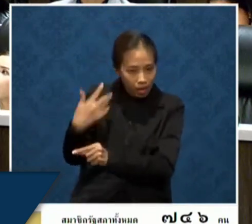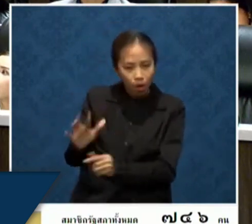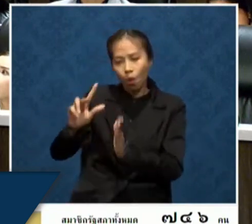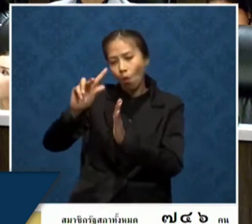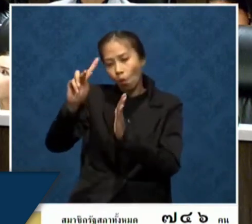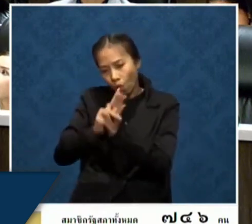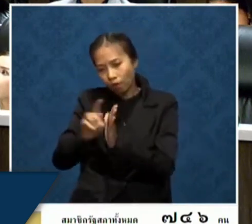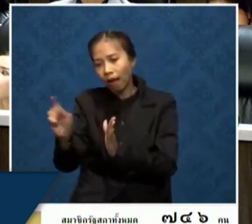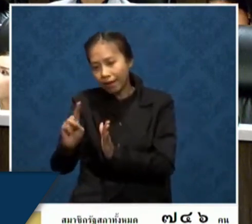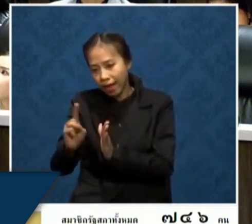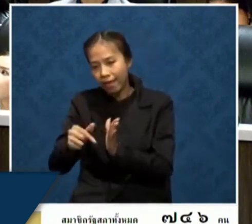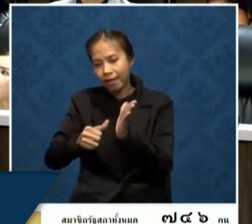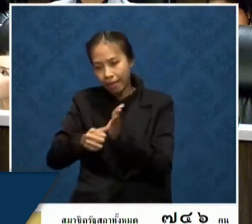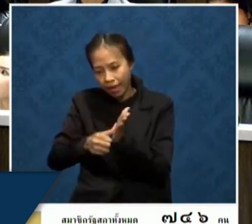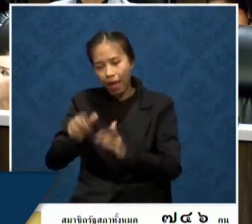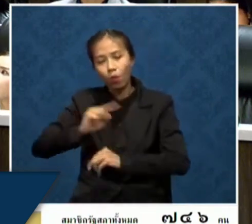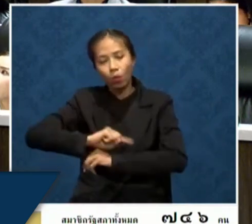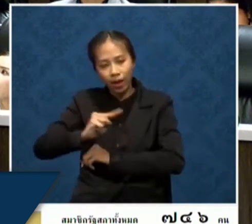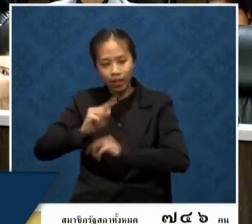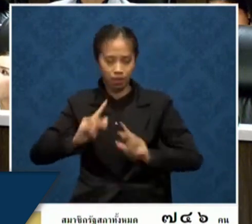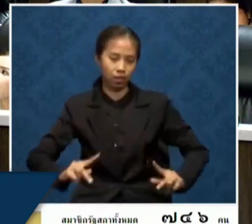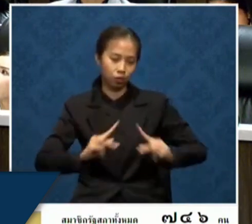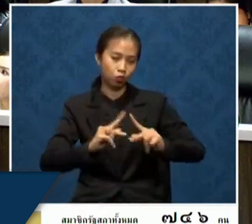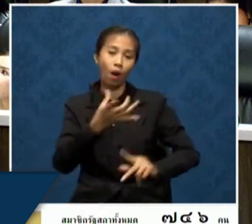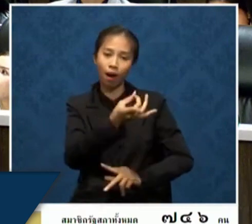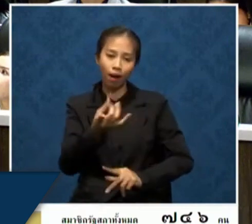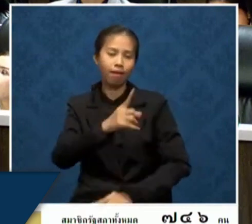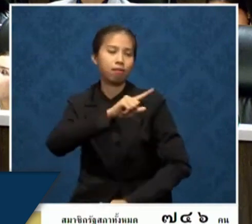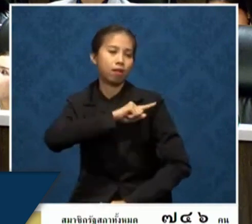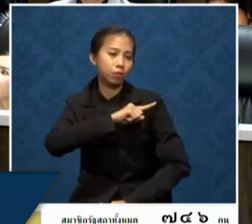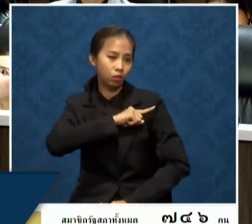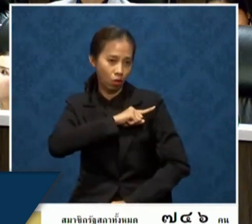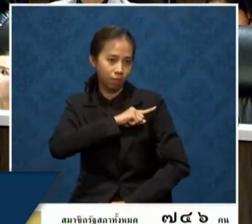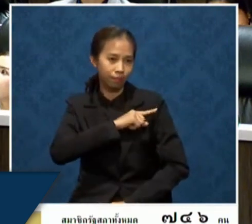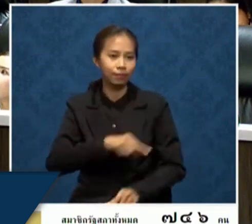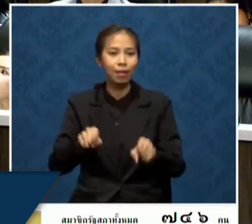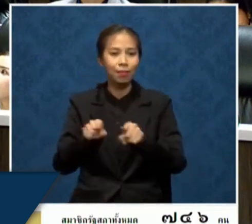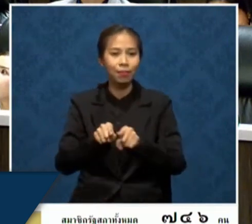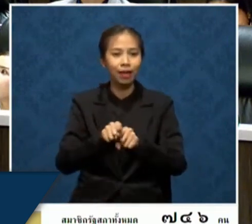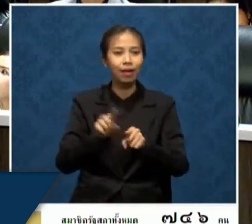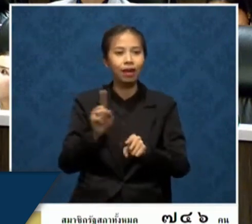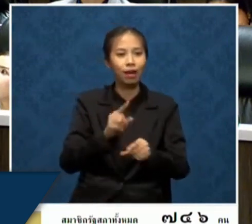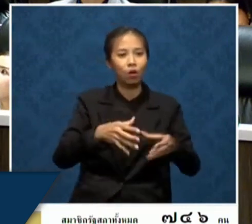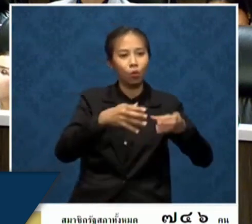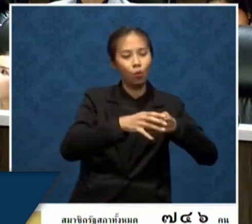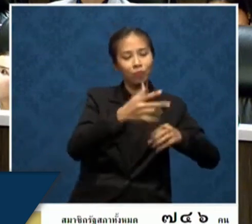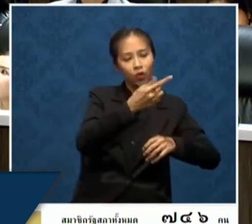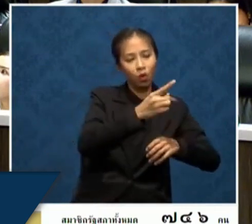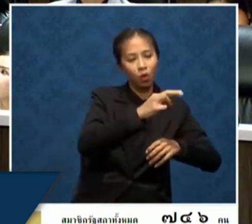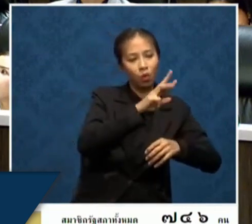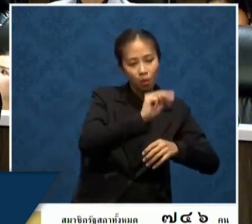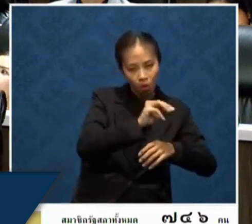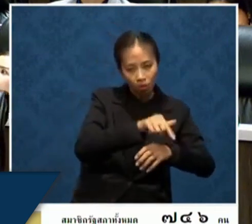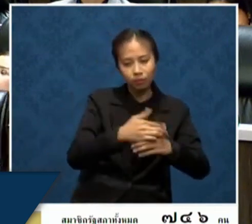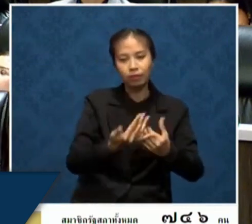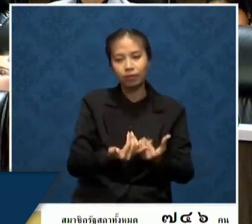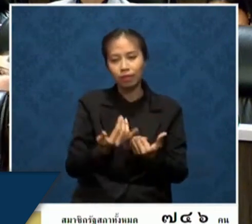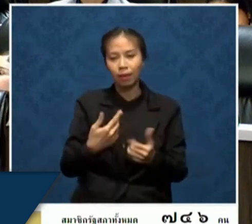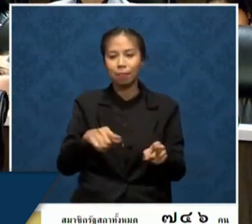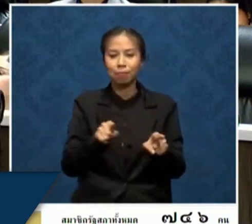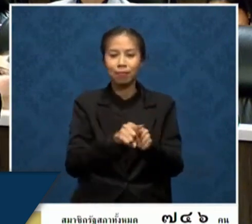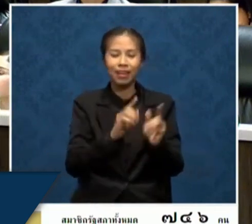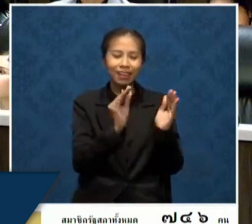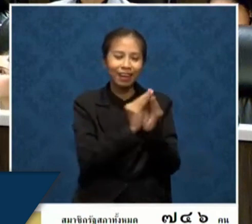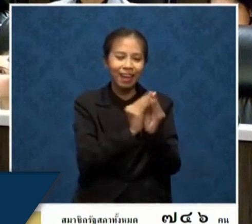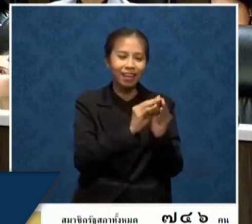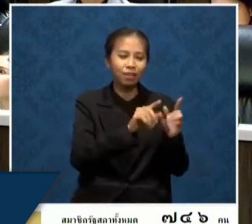ใดต้องเสร็จเมื่อไหร่หรือกระทรวงไหนรับผิดชอบเสมือน KPI ระหว่างรัฐมนตรีและท่านนายกรัฐมนตรีทั้งยังเป็น KPI ระ